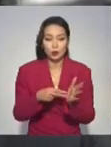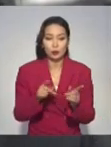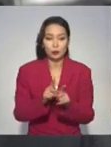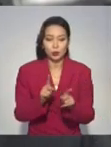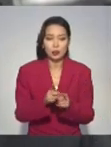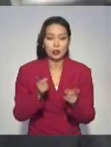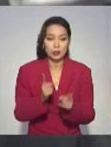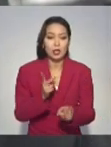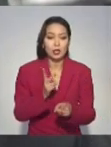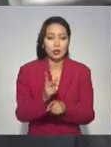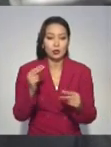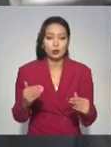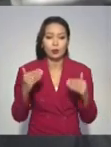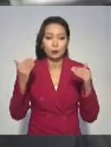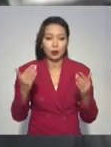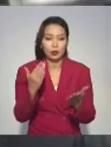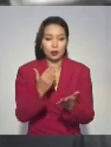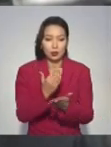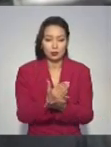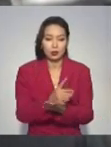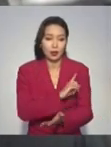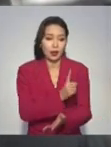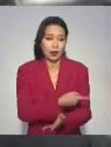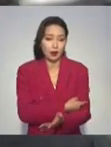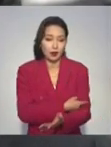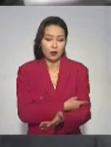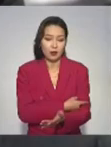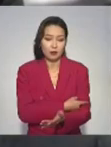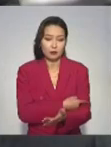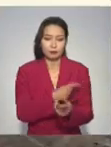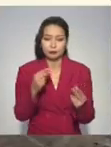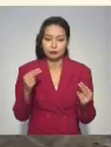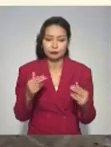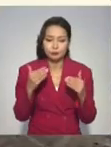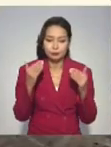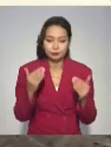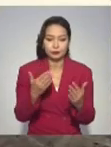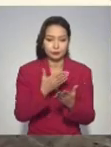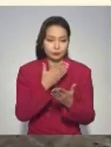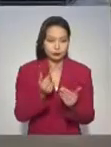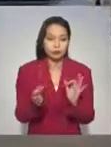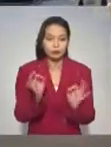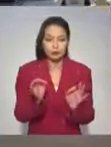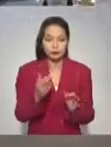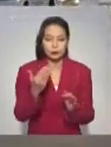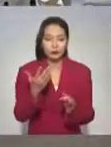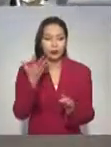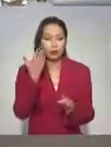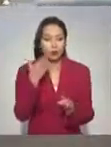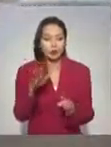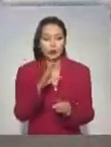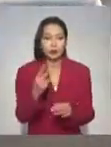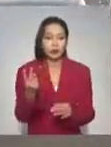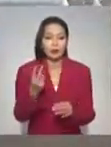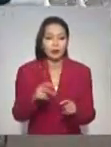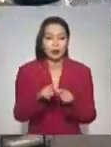2 есе өскен. Яғни бұл соншалықты қатты әсер ете қояды деп айтуға келмейді. Автонесиенің екінші толқыны қашан іске қосылатыны